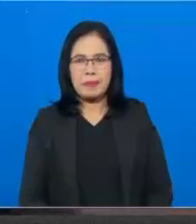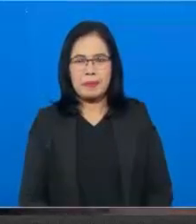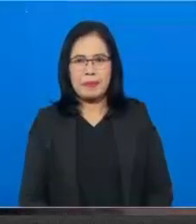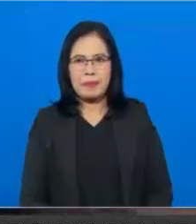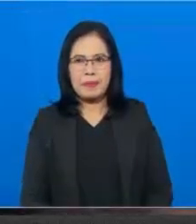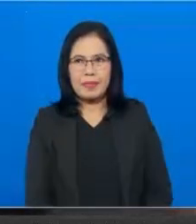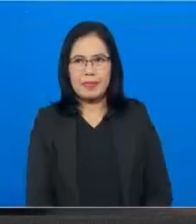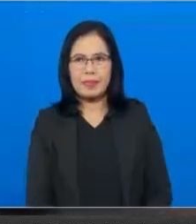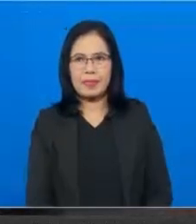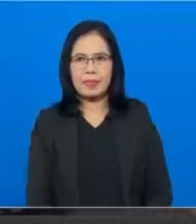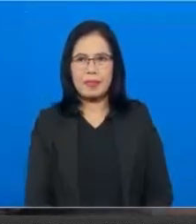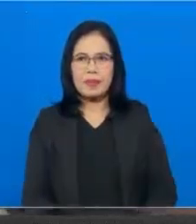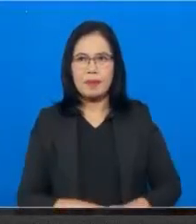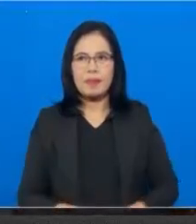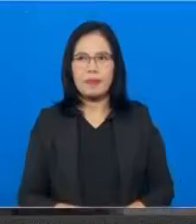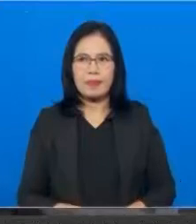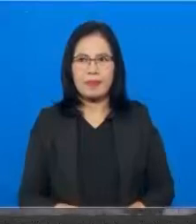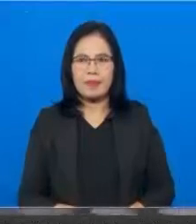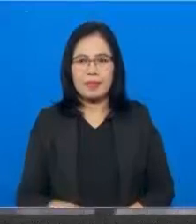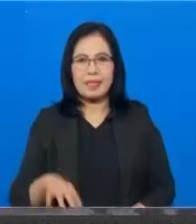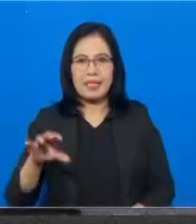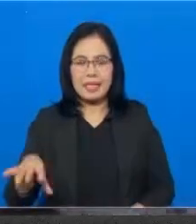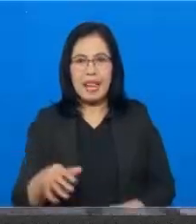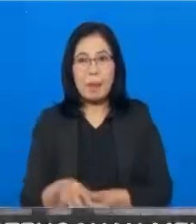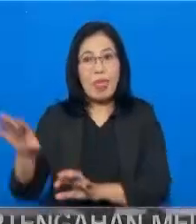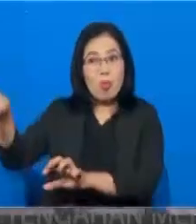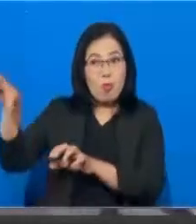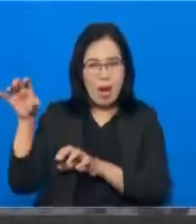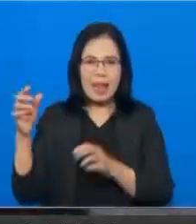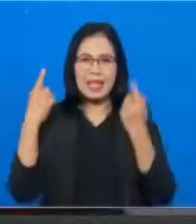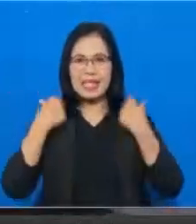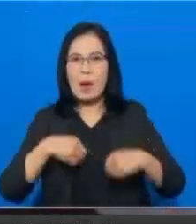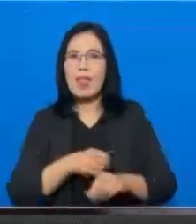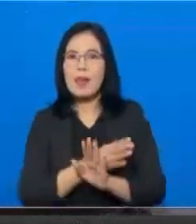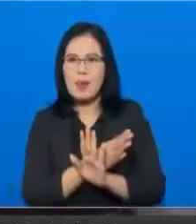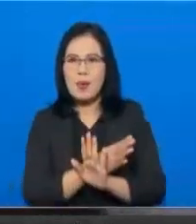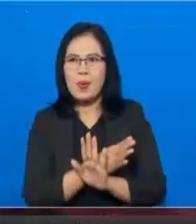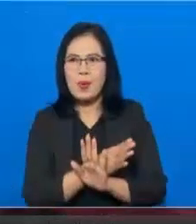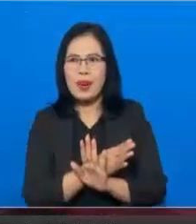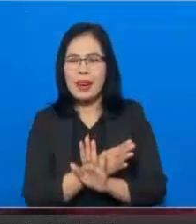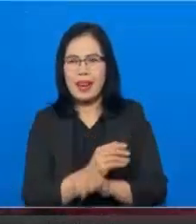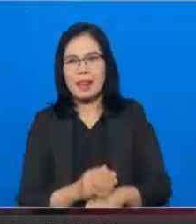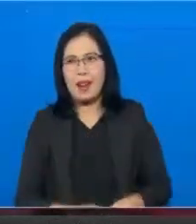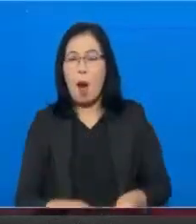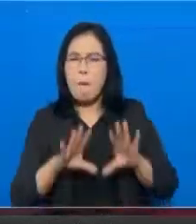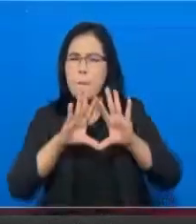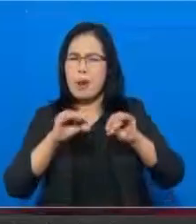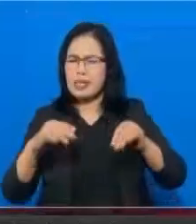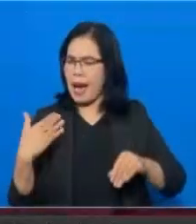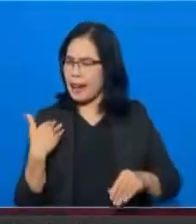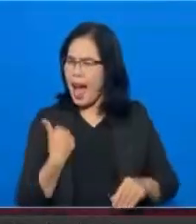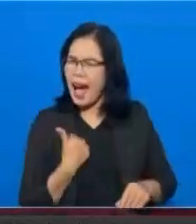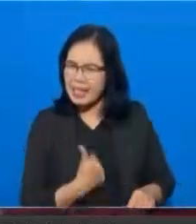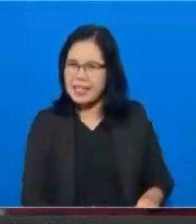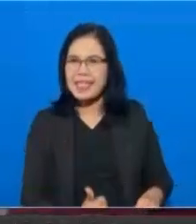Kisah inspiratif serupa juga datang dari Kabupaten Tuban, Jawa Timur. Berkat keuletannya bekerja, Siti